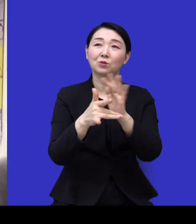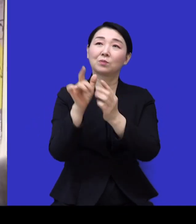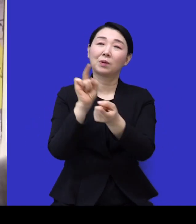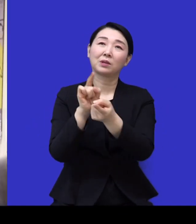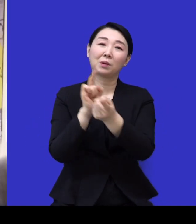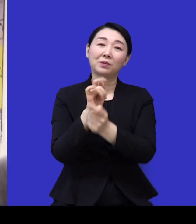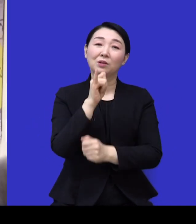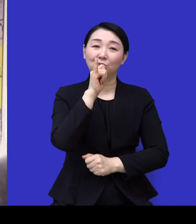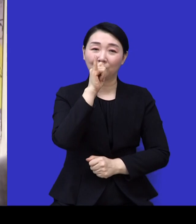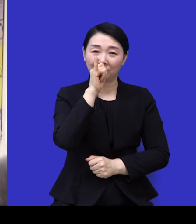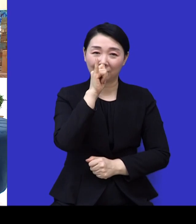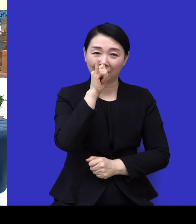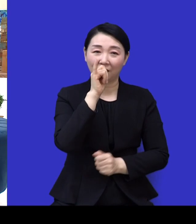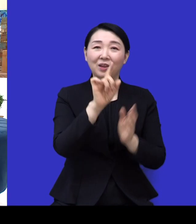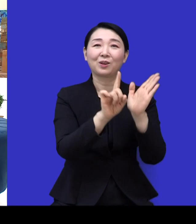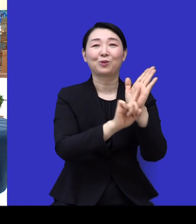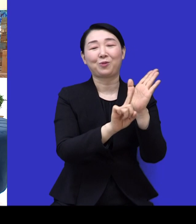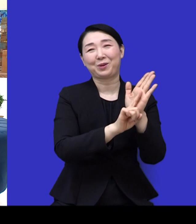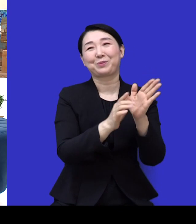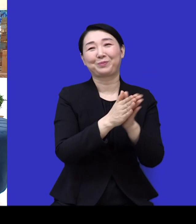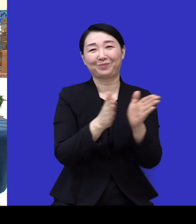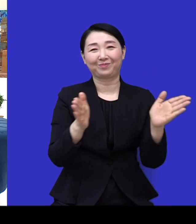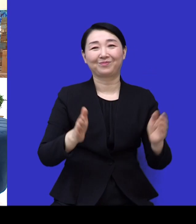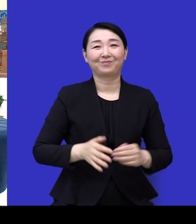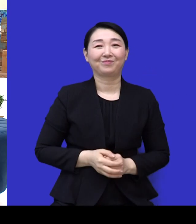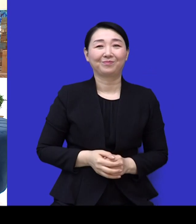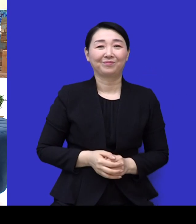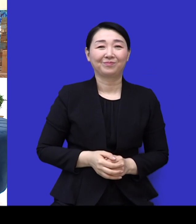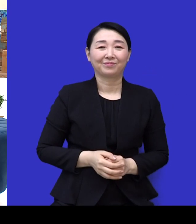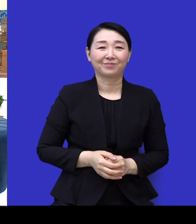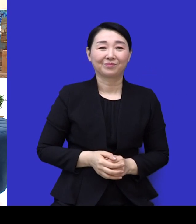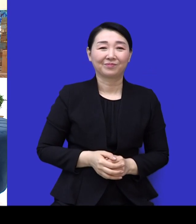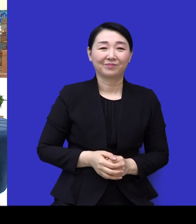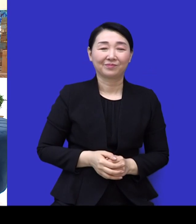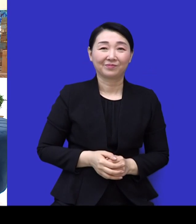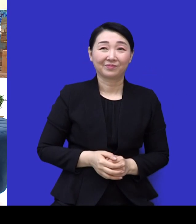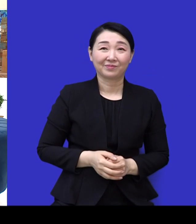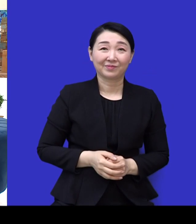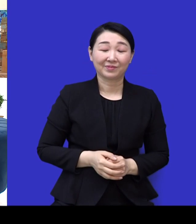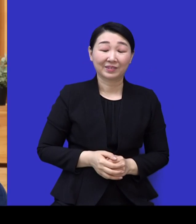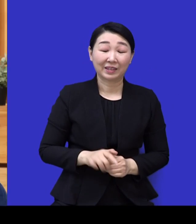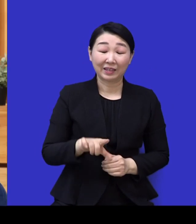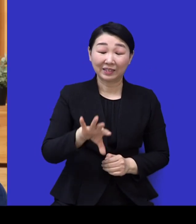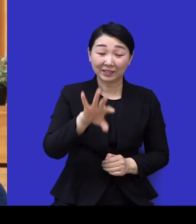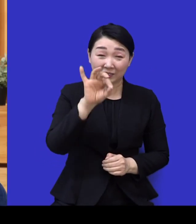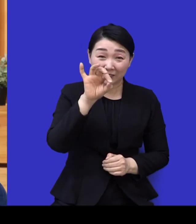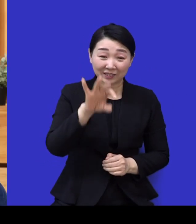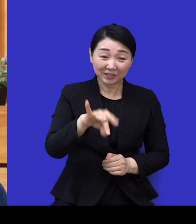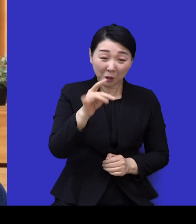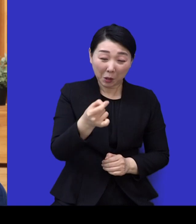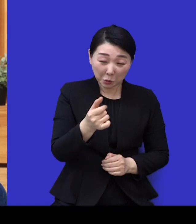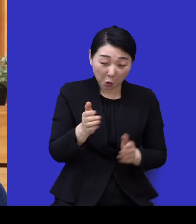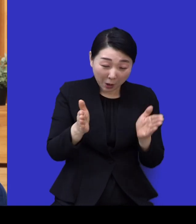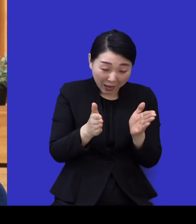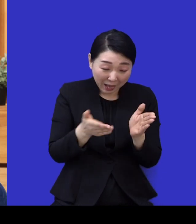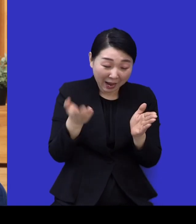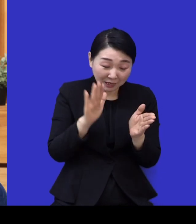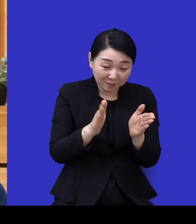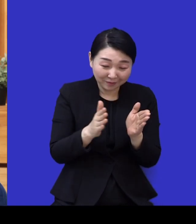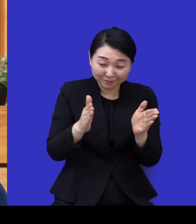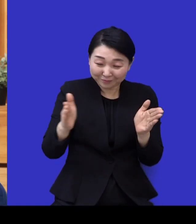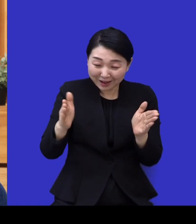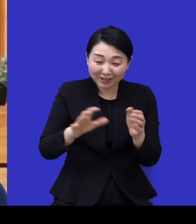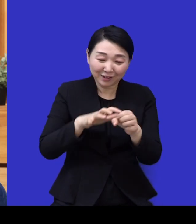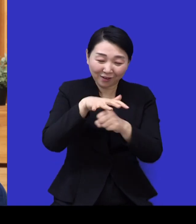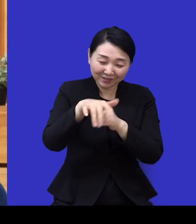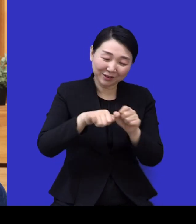수 있게끔 그냥 광고를 시작을 했던 거고 그 일들이 이제 전 세계로 펴지게 됩니다. 야, 그 아주 작은 것에서부터